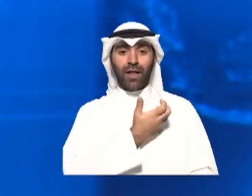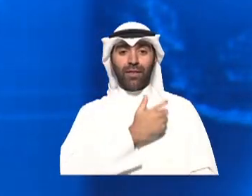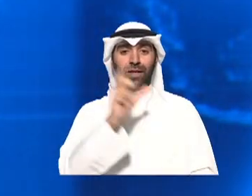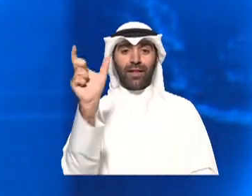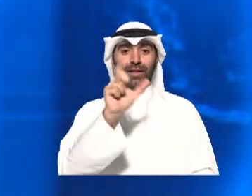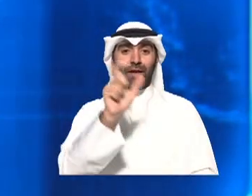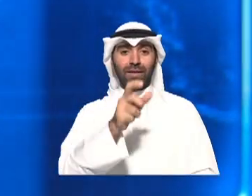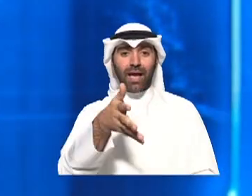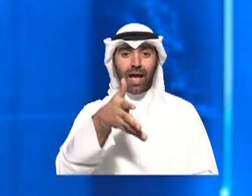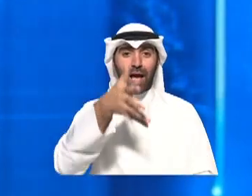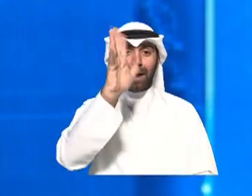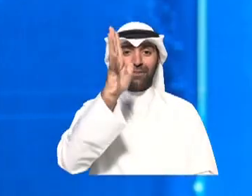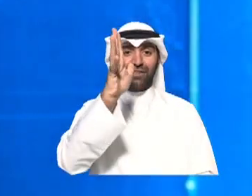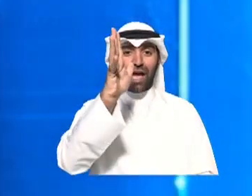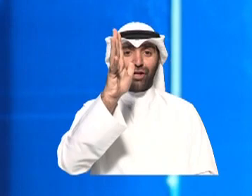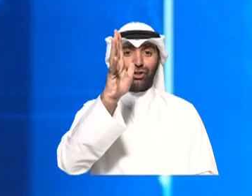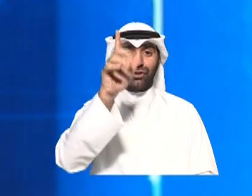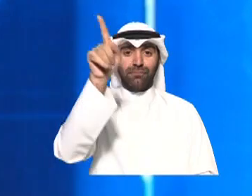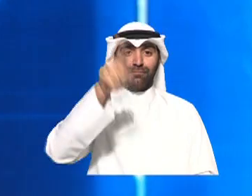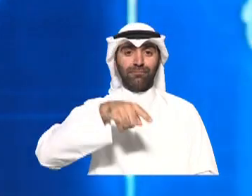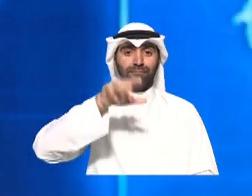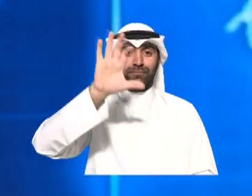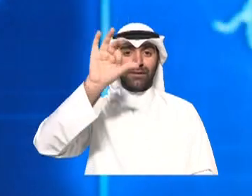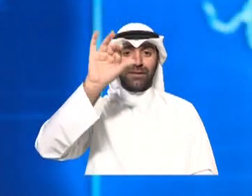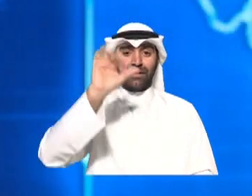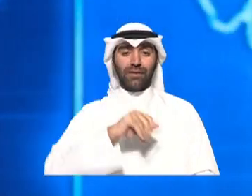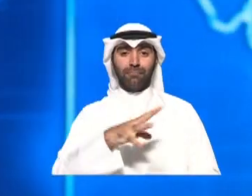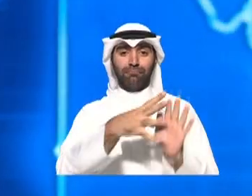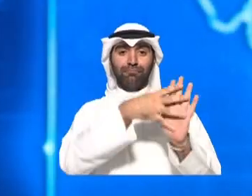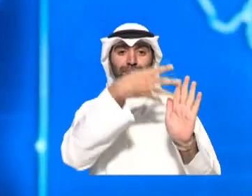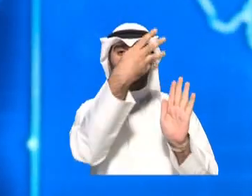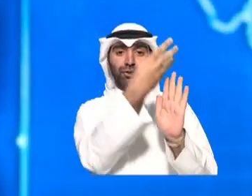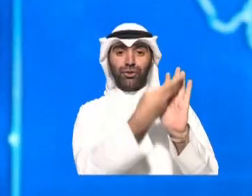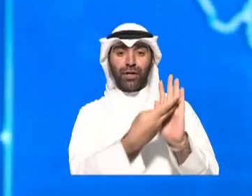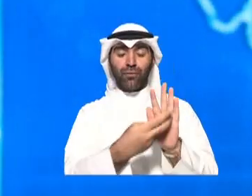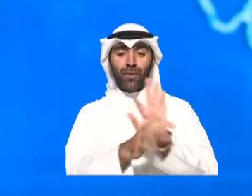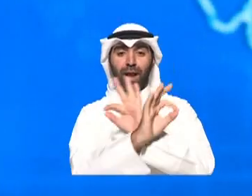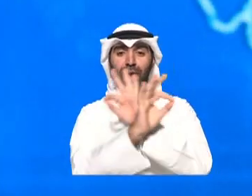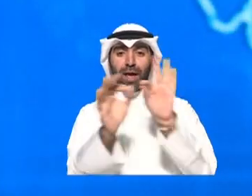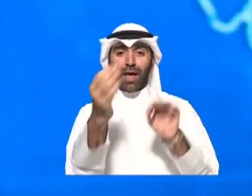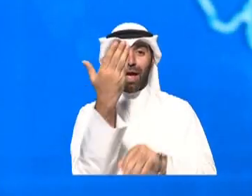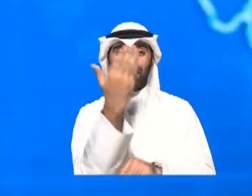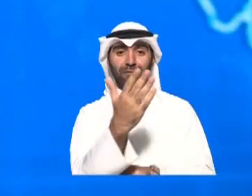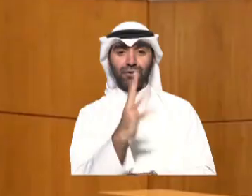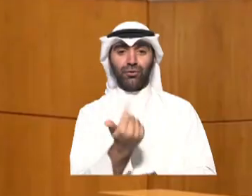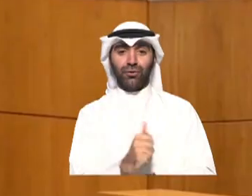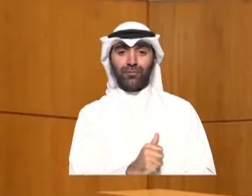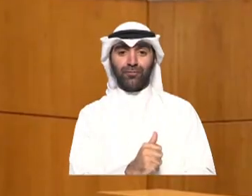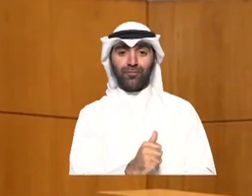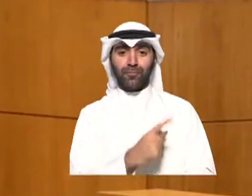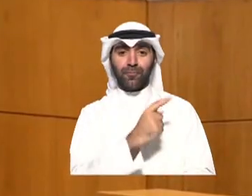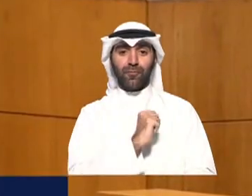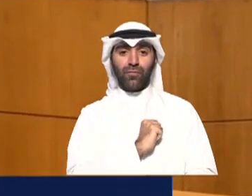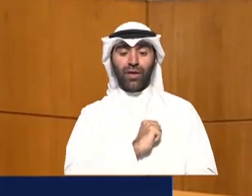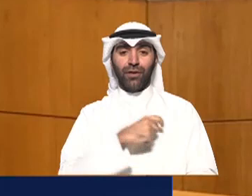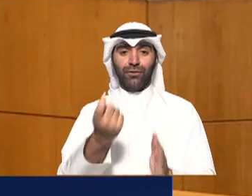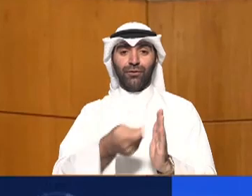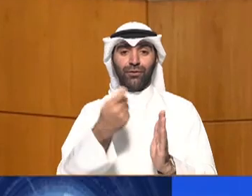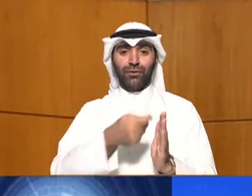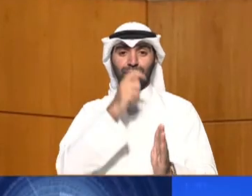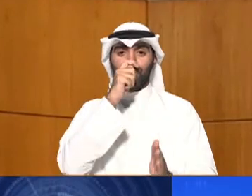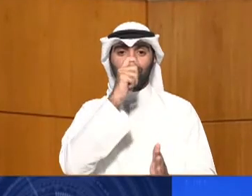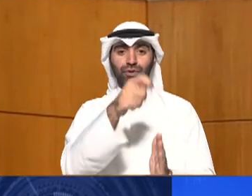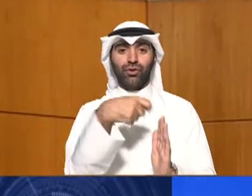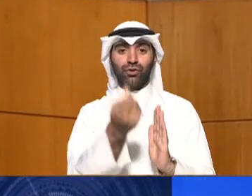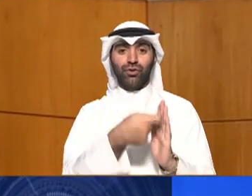من سبتمبر الجاري المدرج على جدول أعمالها الاستجوابين الموجهين لسمو الشيخ صباح خالد الحمد